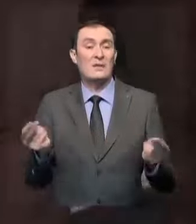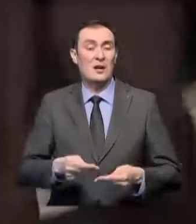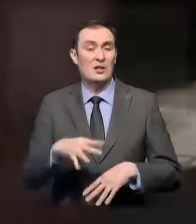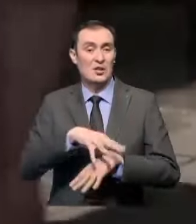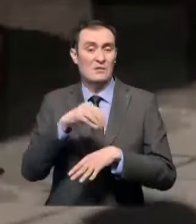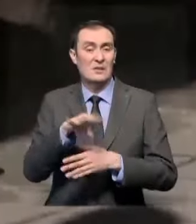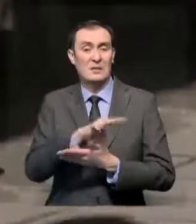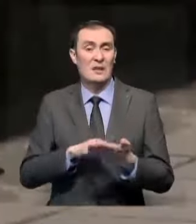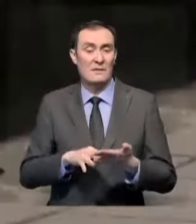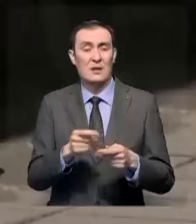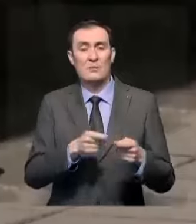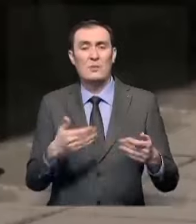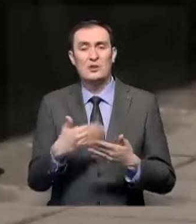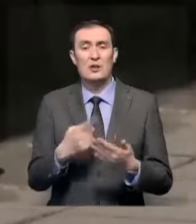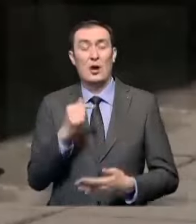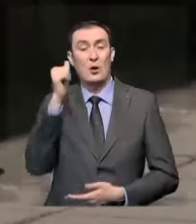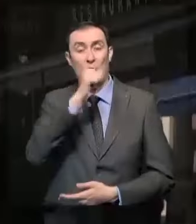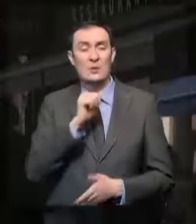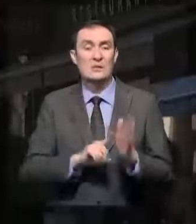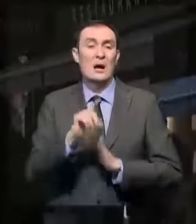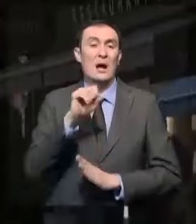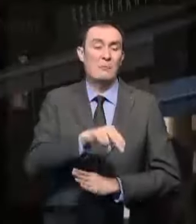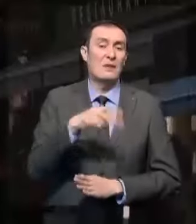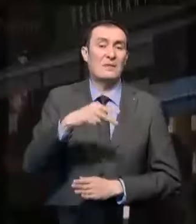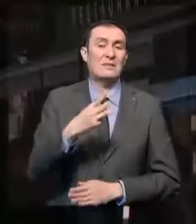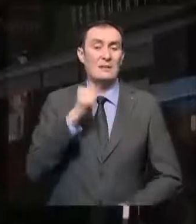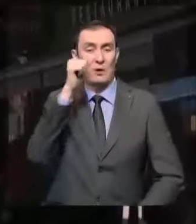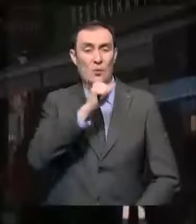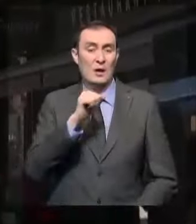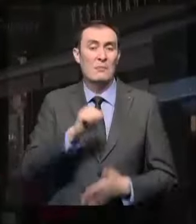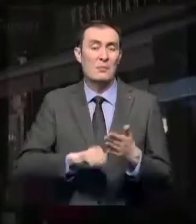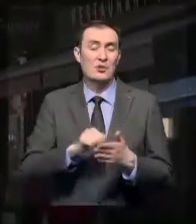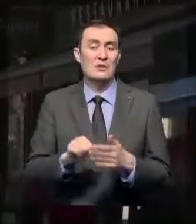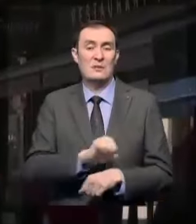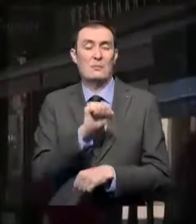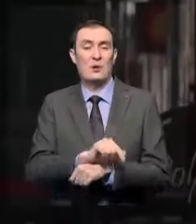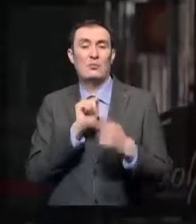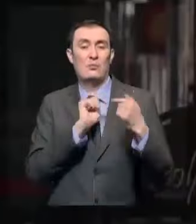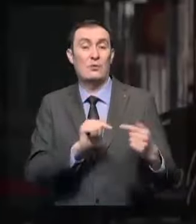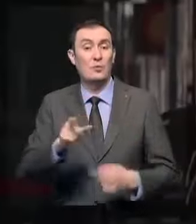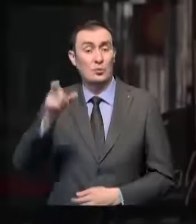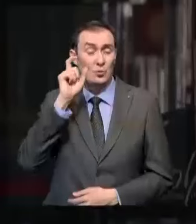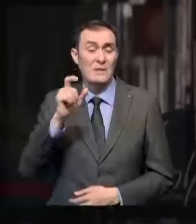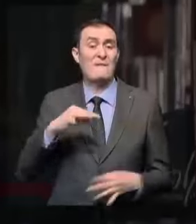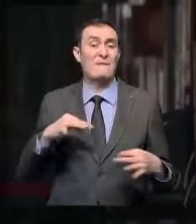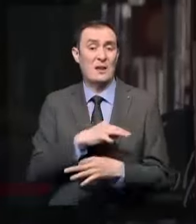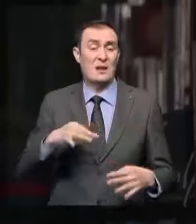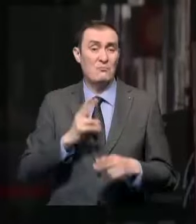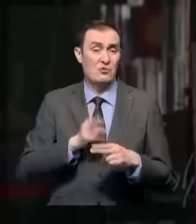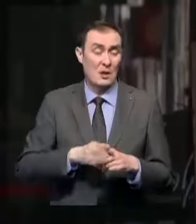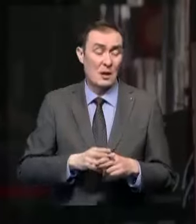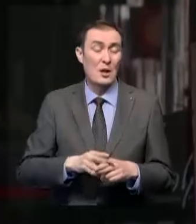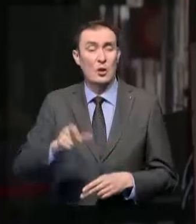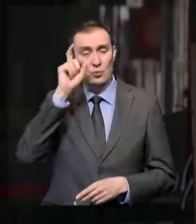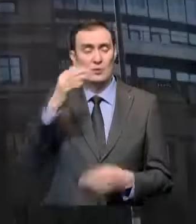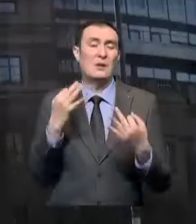шведской заявки затянулась почти на год с апреля 2023-го из-за блокады со стороны Турции и Венгрии.